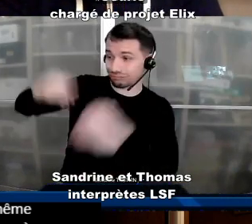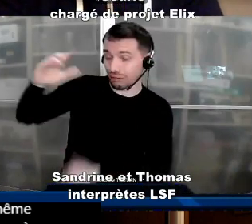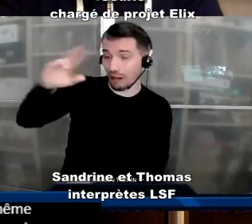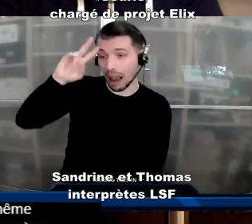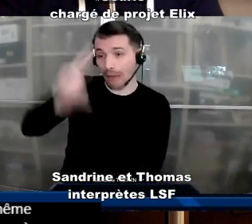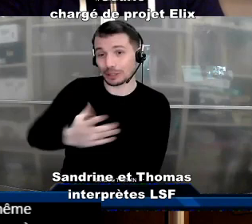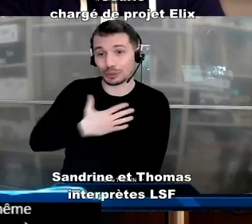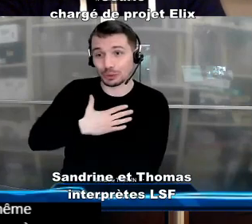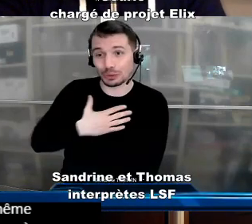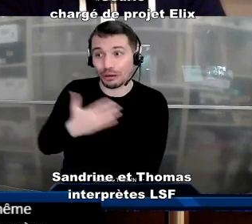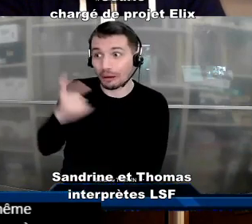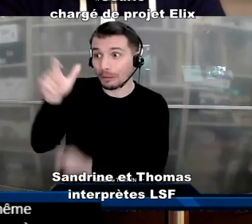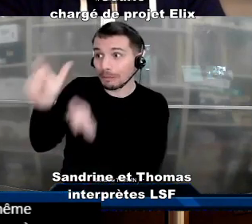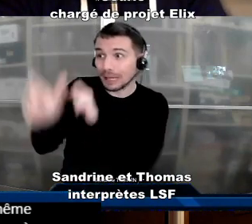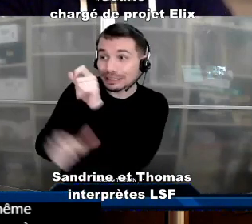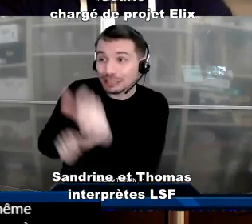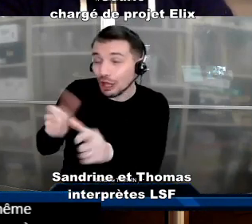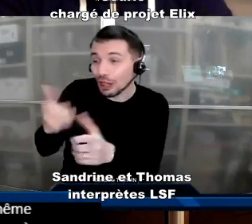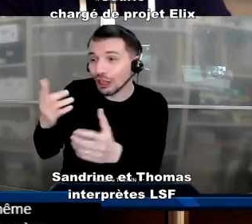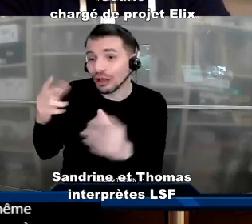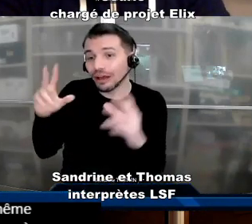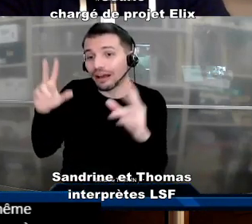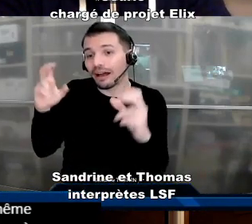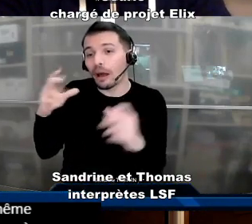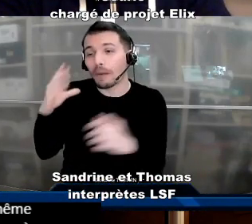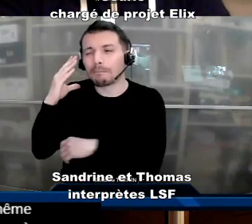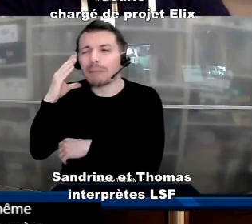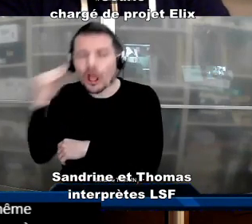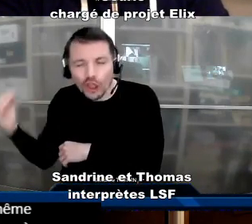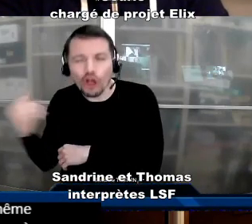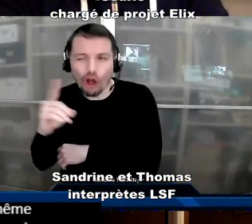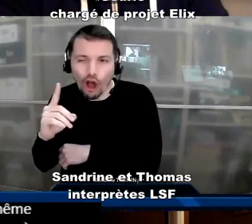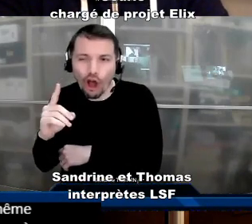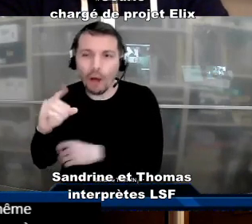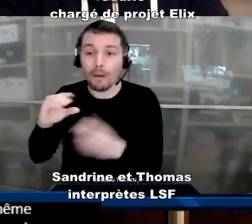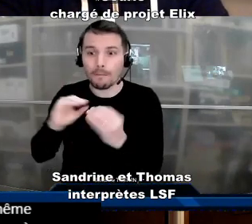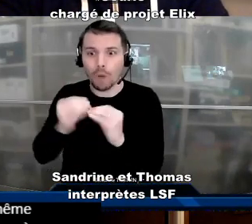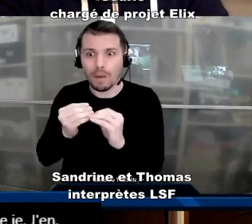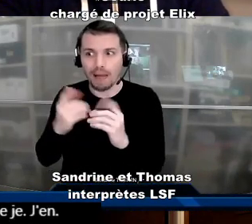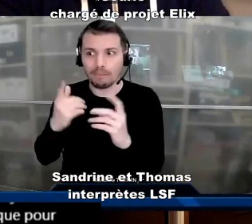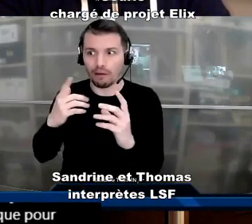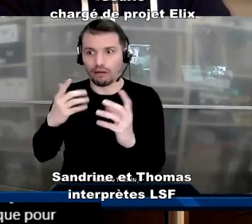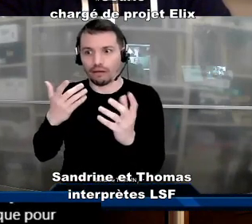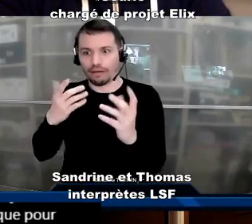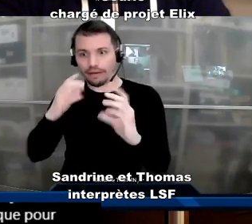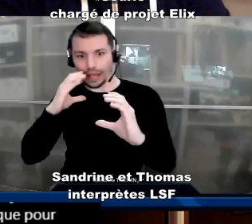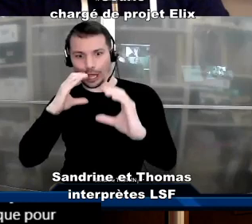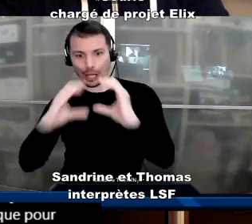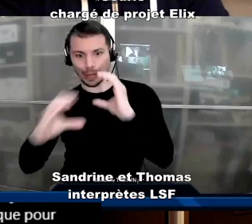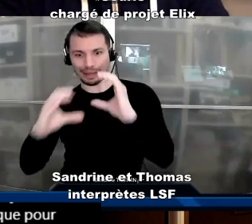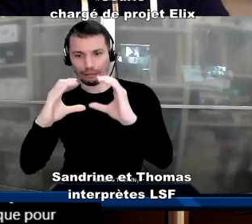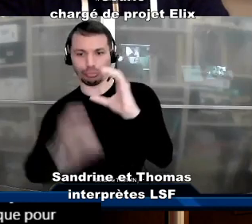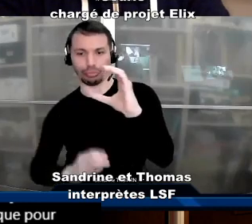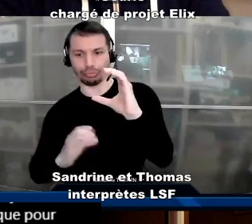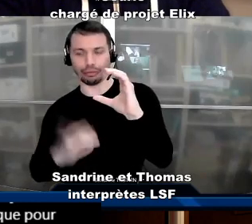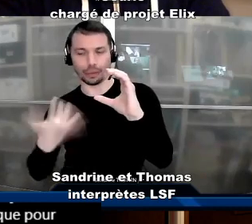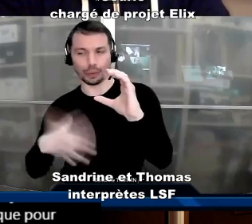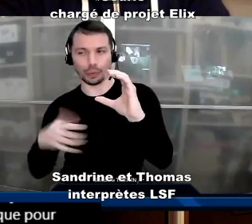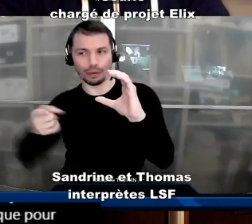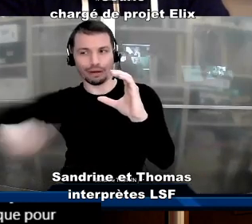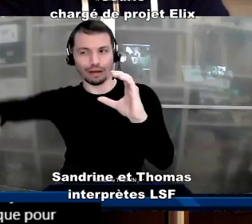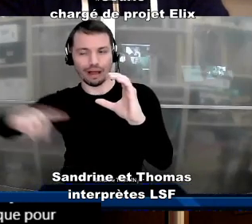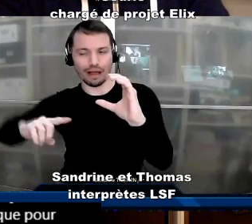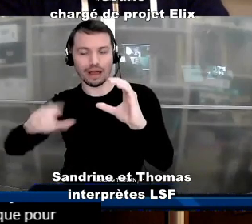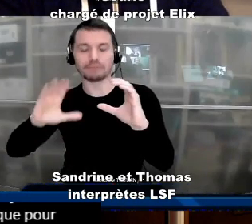où avec des personnes qui étaient plutôt malentendantes, avec vraiment des problèmes aussi de communication. Et puis, c'est 6 mois après que